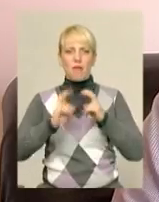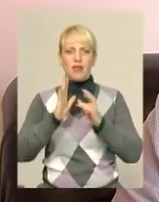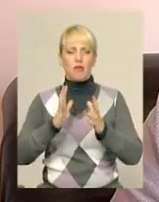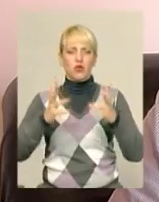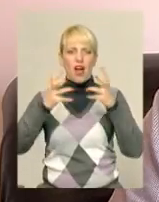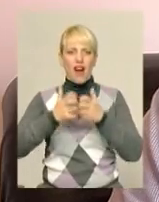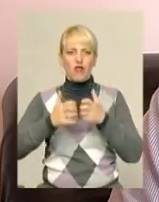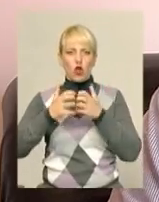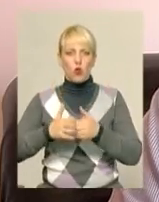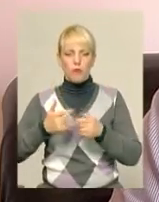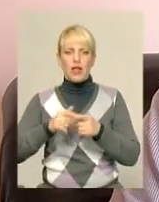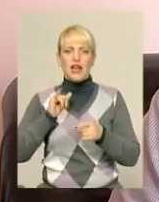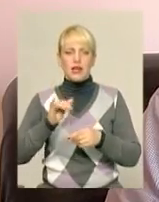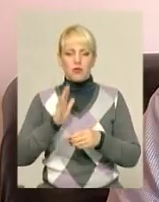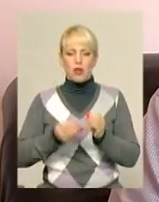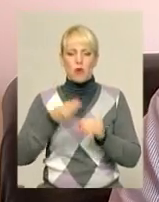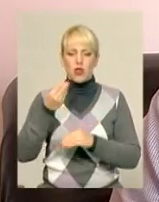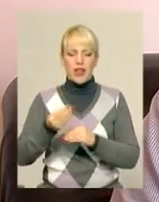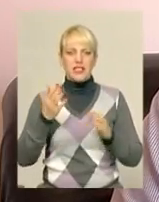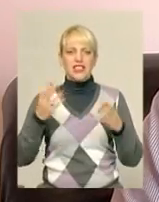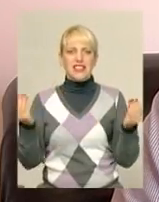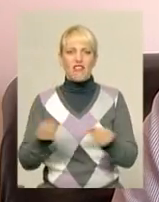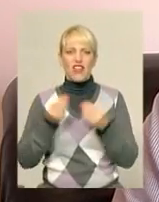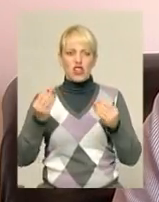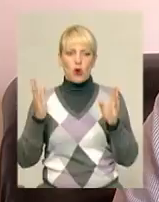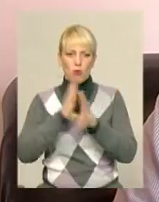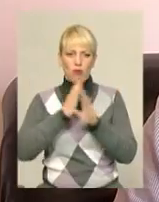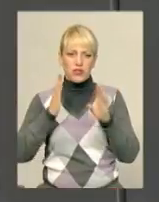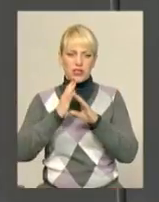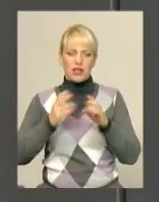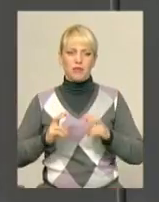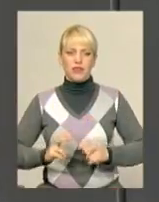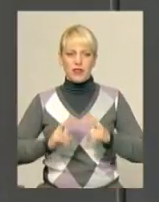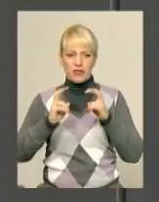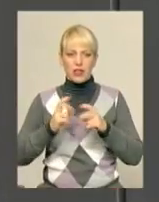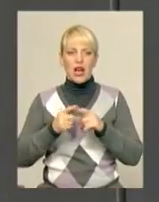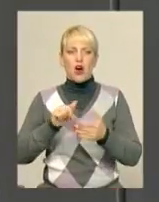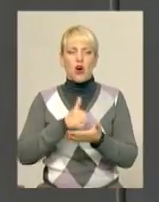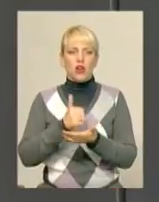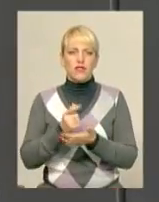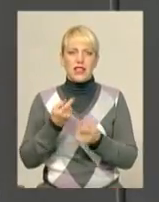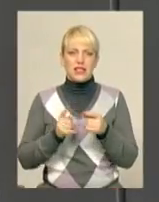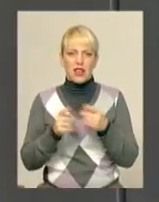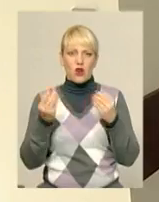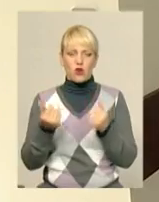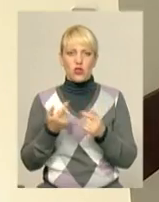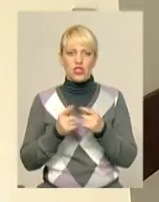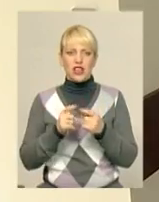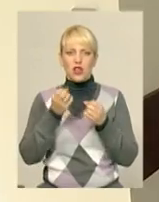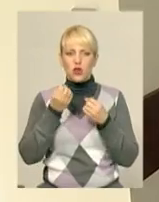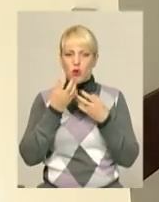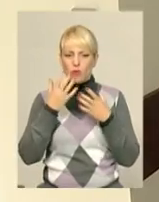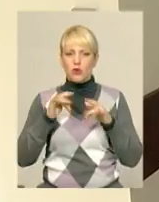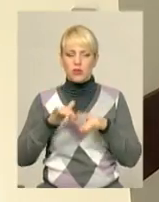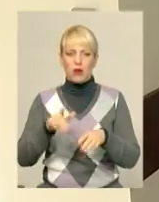автономна. Буде подача свіжого повітря в кабіну ліфта. Але найголовніше – це гроші. Їх на цю добру